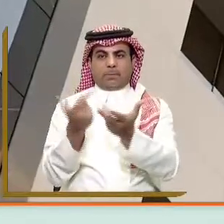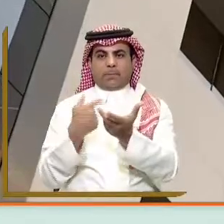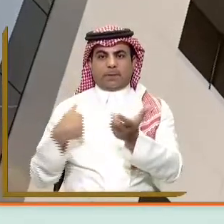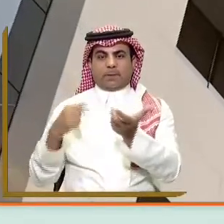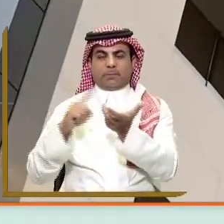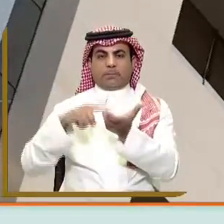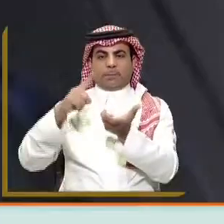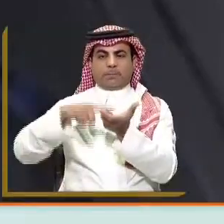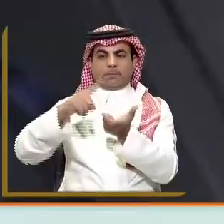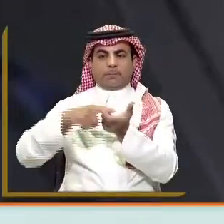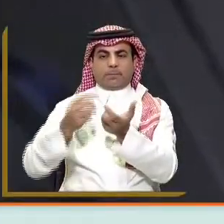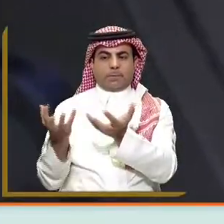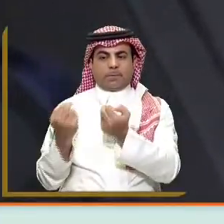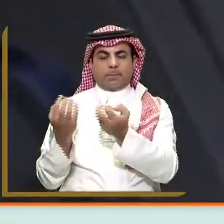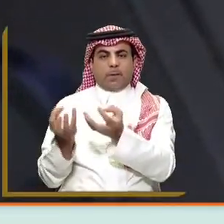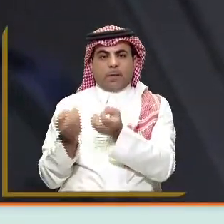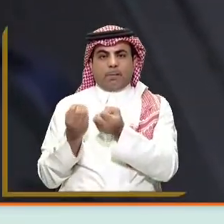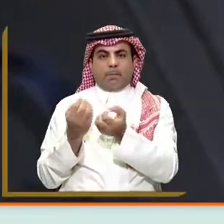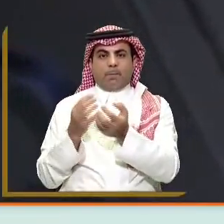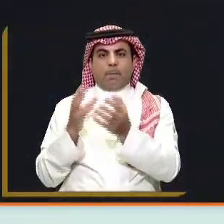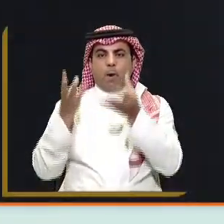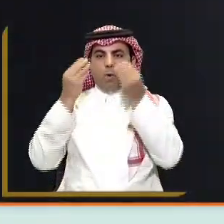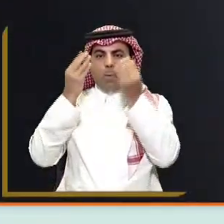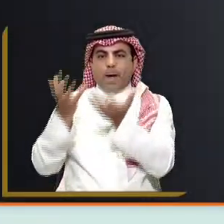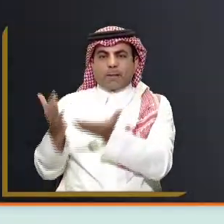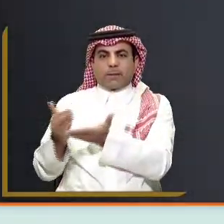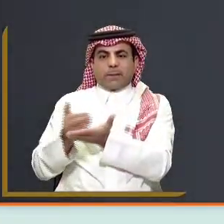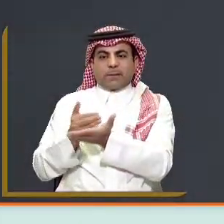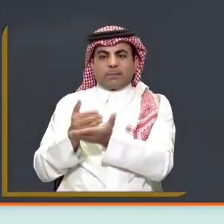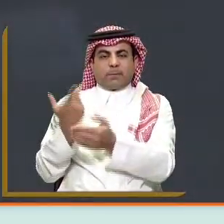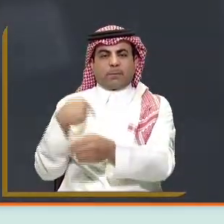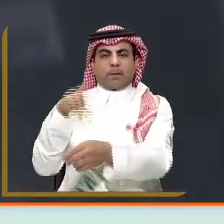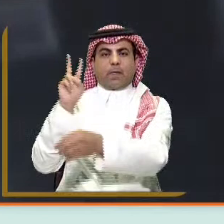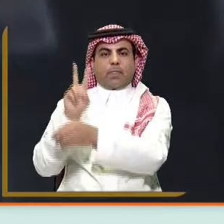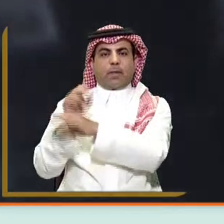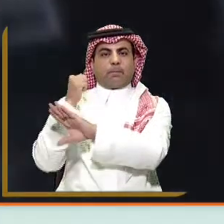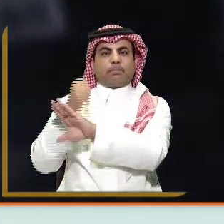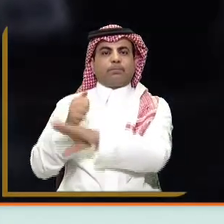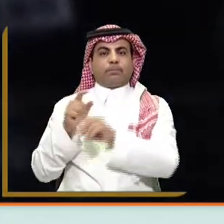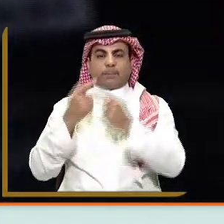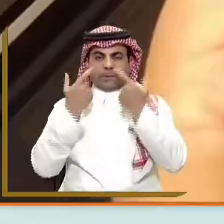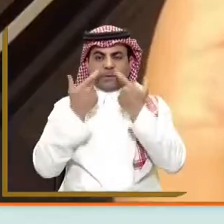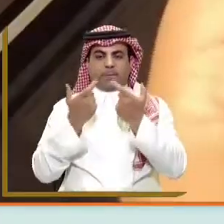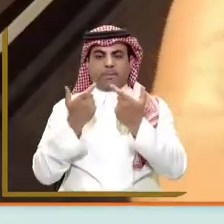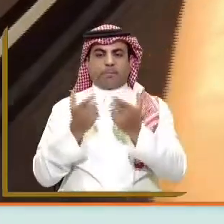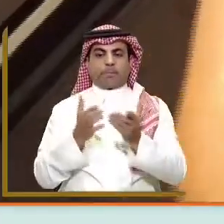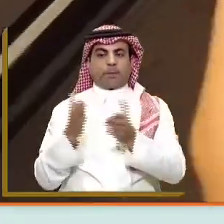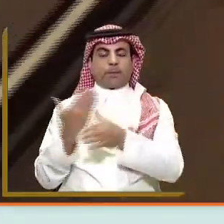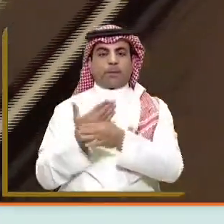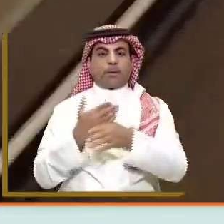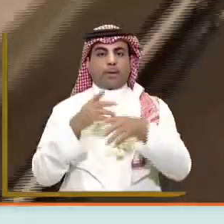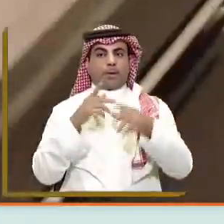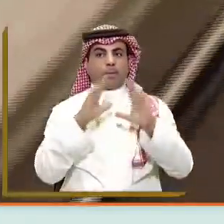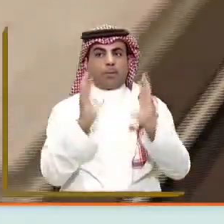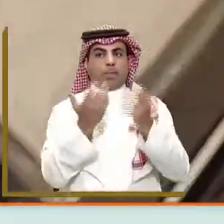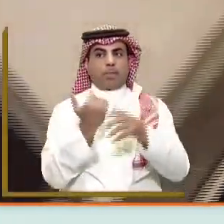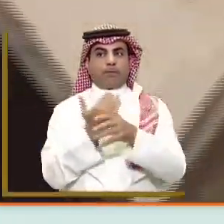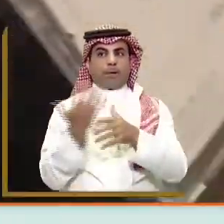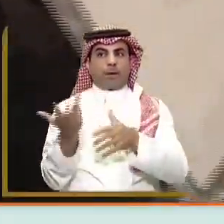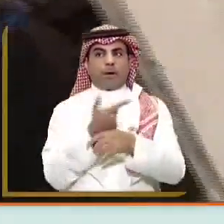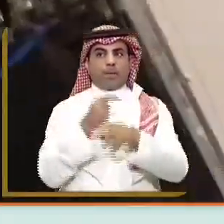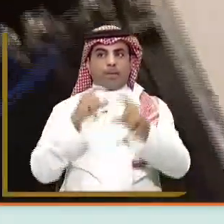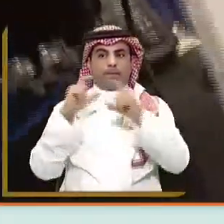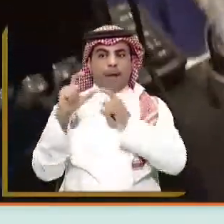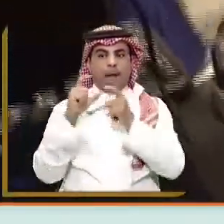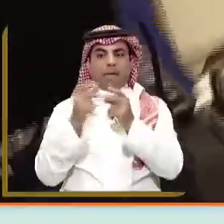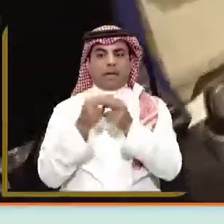بيانات شخصية للمستهلك بغرض التحايل. أكدت وزارة التجارة أن موظفيها لا يطلبون مطلقا أرقام